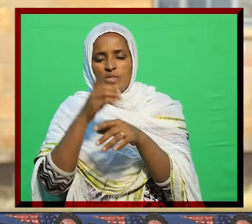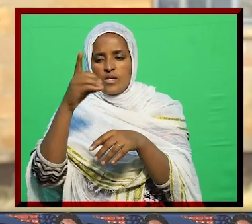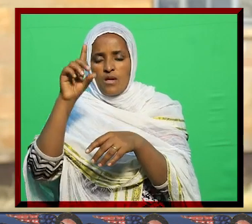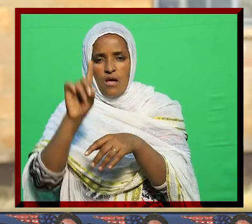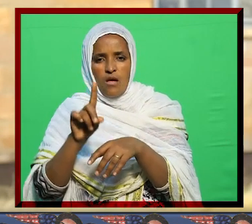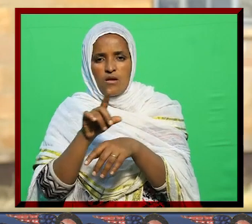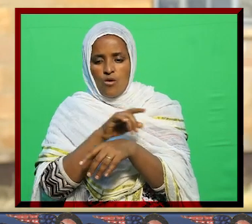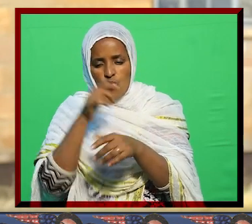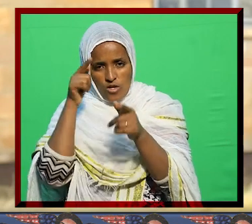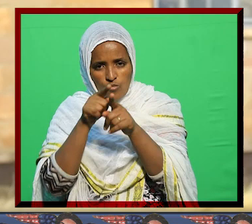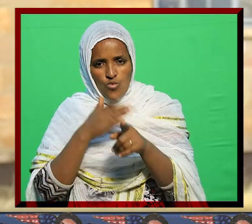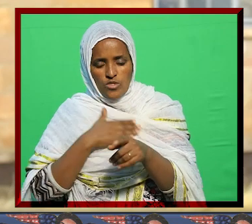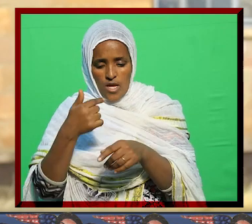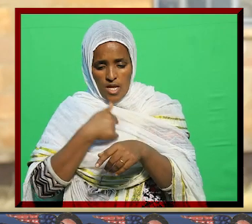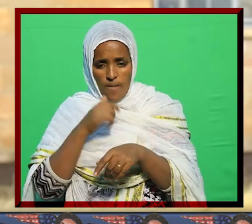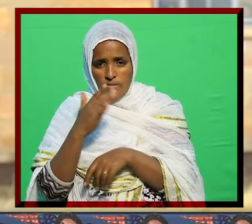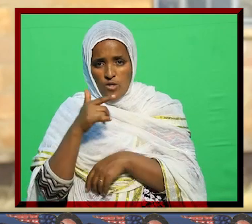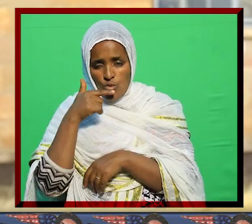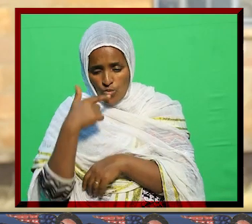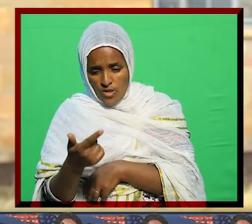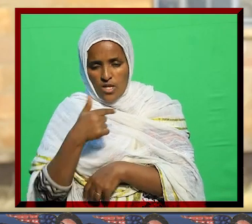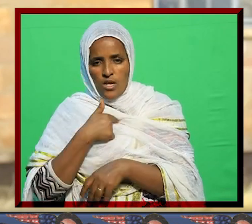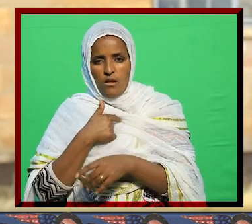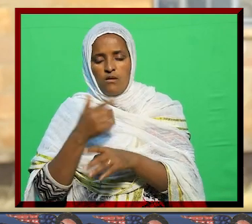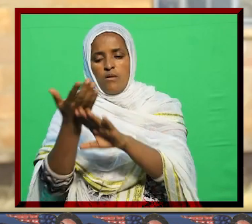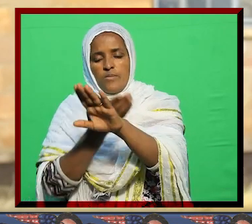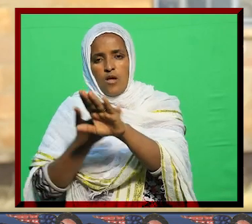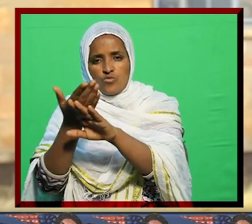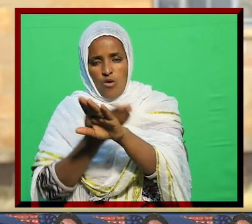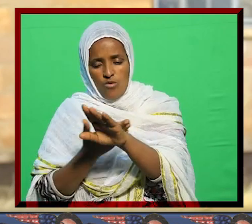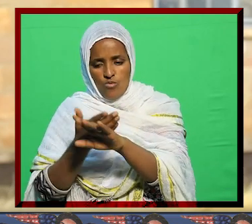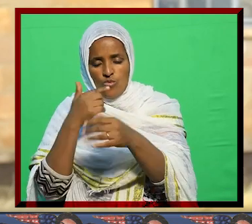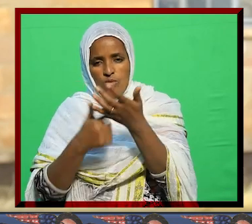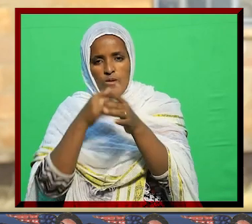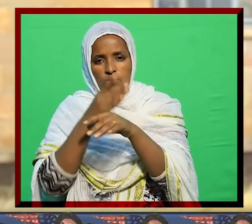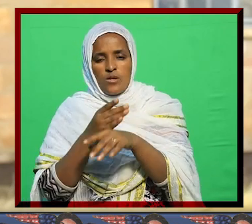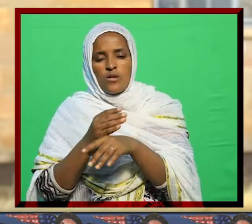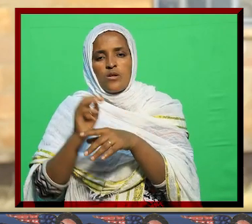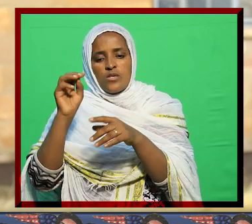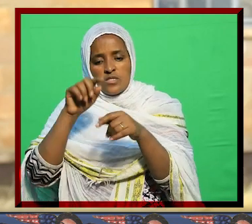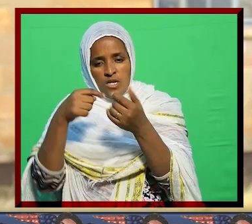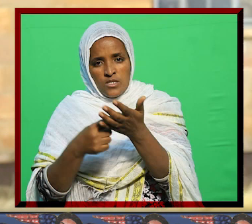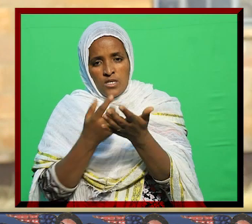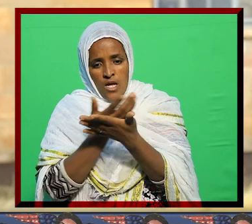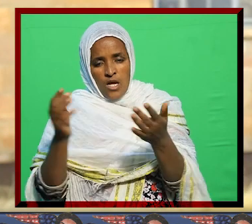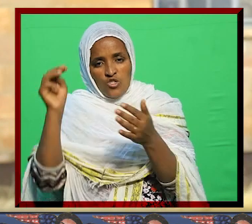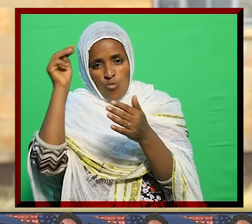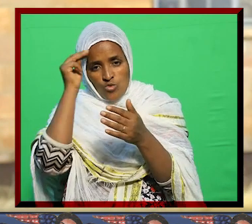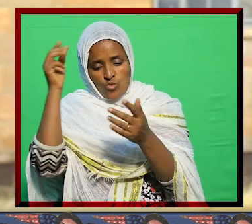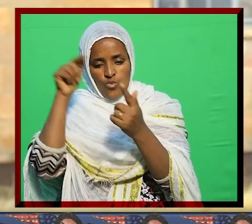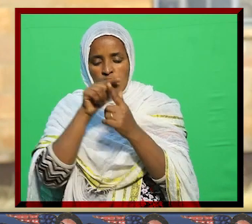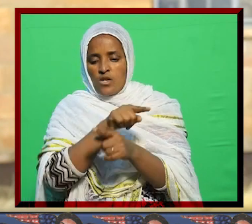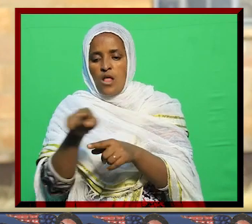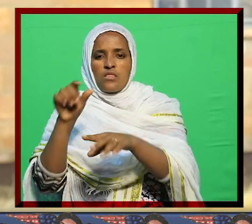አስተበቋክሙ አሁ የኪያ የተመሰሉ ወንድሞቼ እኔን ምሰሉ ብዬ እኔን እንድትመስሉ እማልዳችኋል። ወበይን ተዝፈን ነው ክወለክሙ ለጢሞቴዎስ ስለዚህ